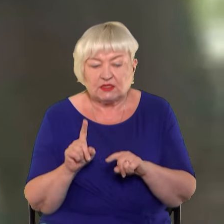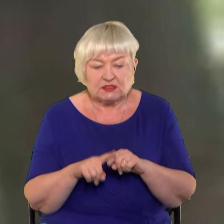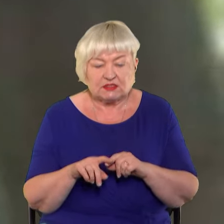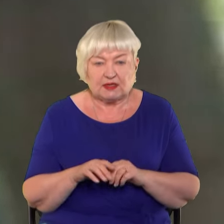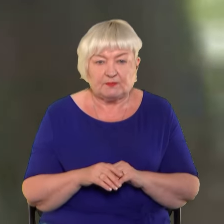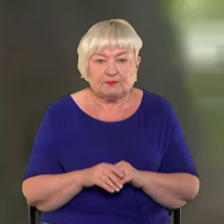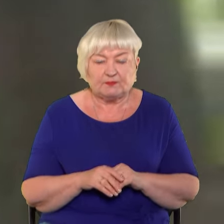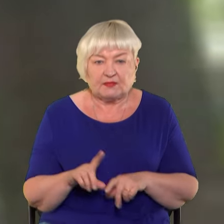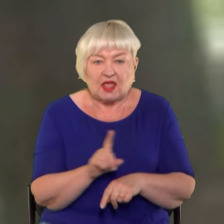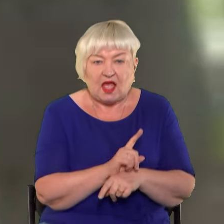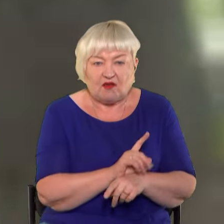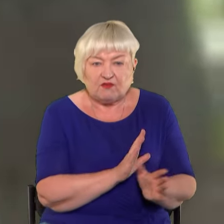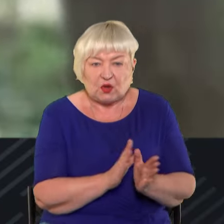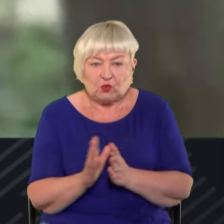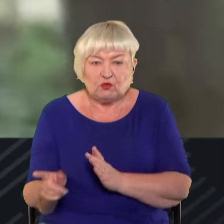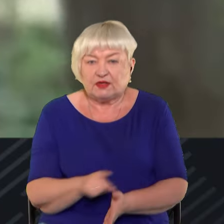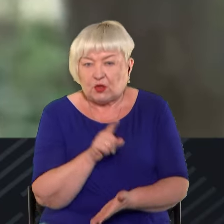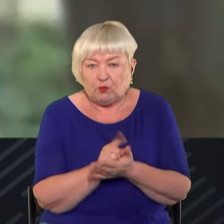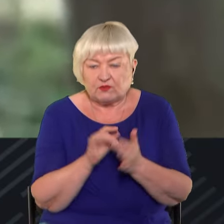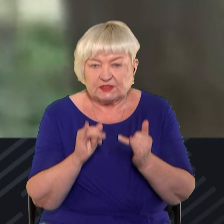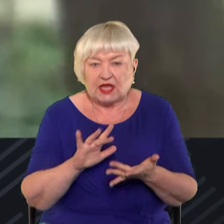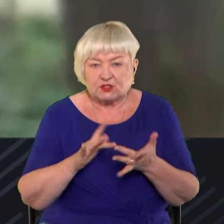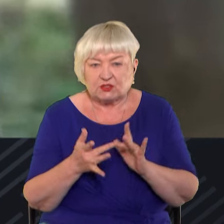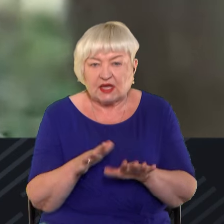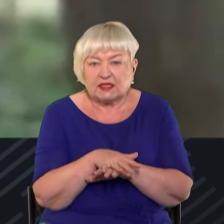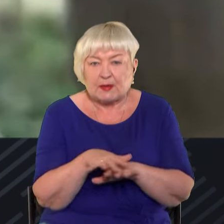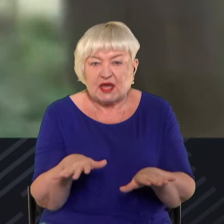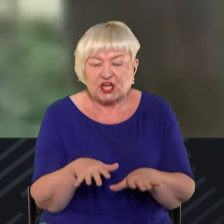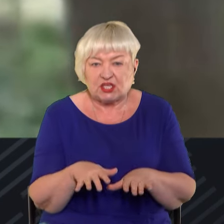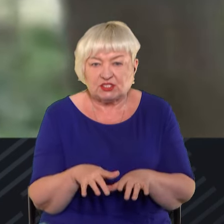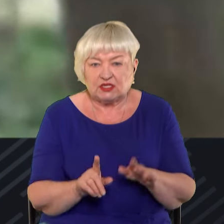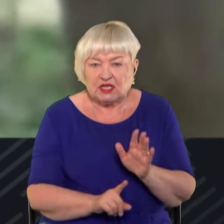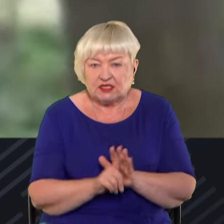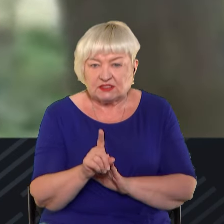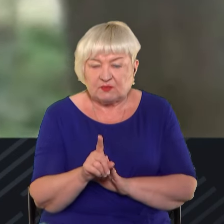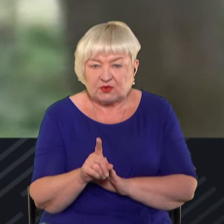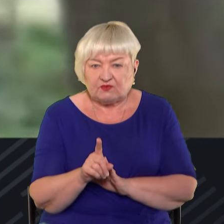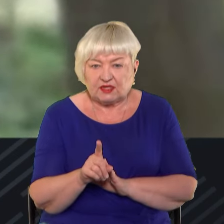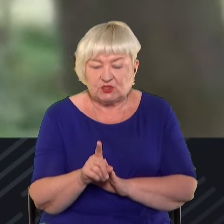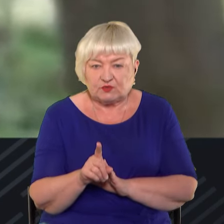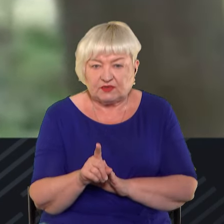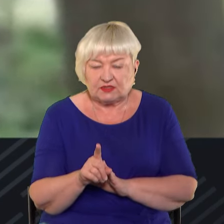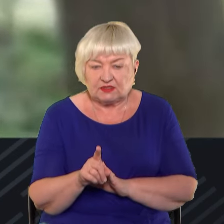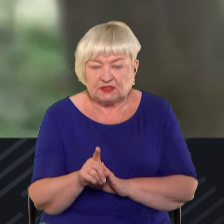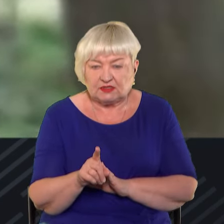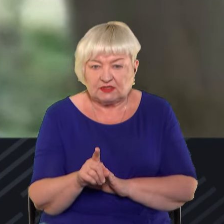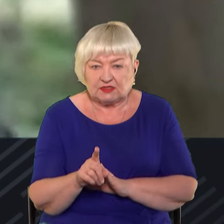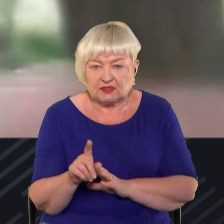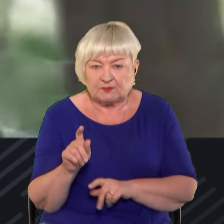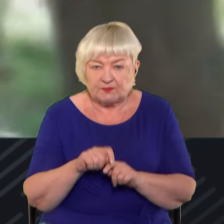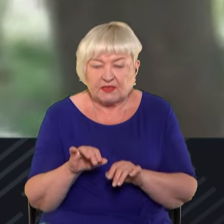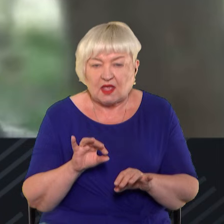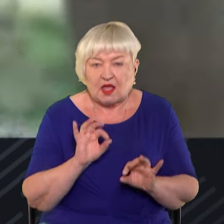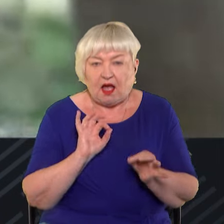власне врегульовувати обов'язок для соціальних мереж запроваджувати модерацію і